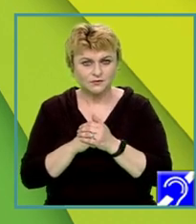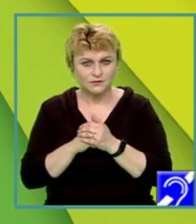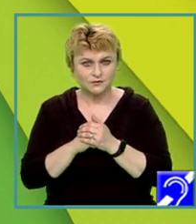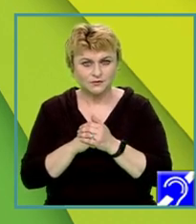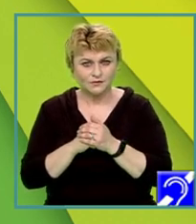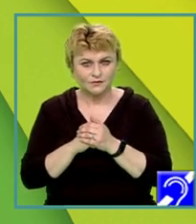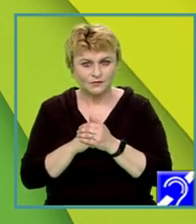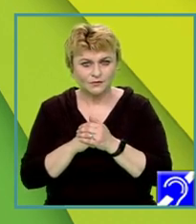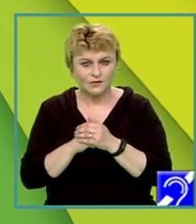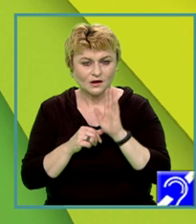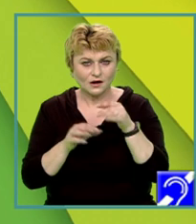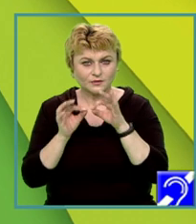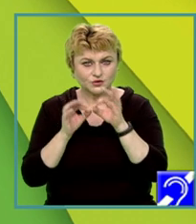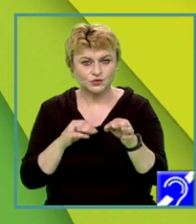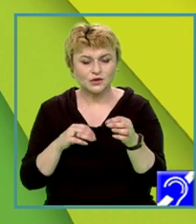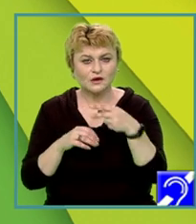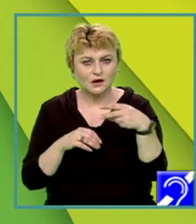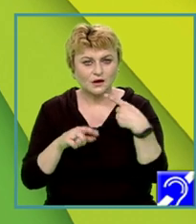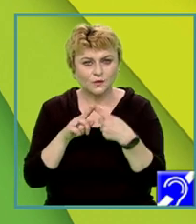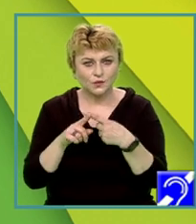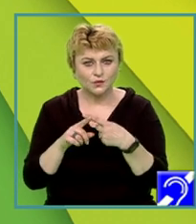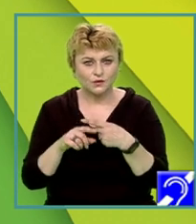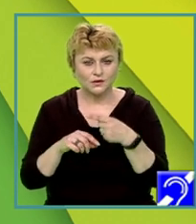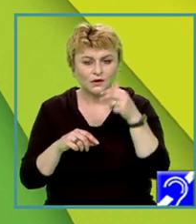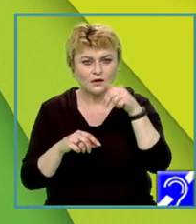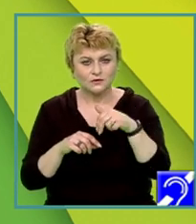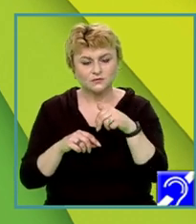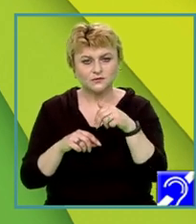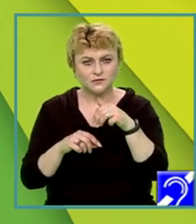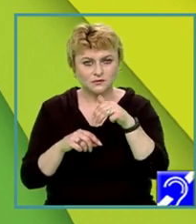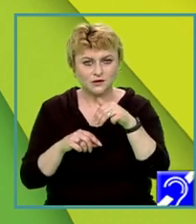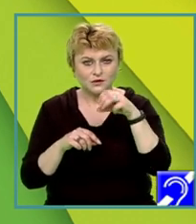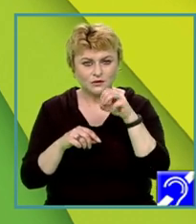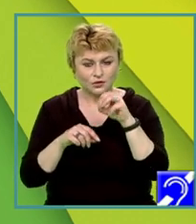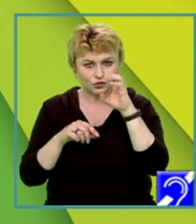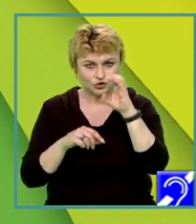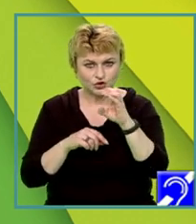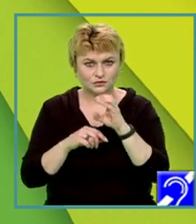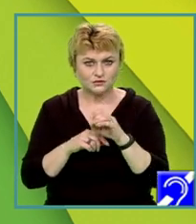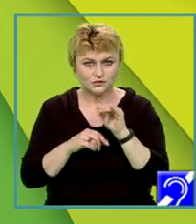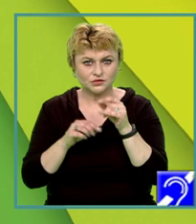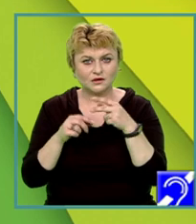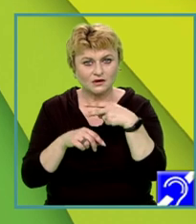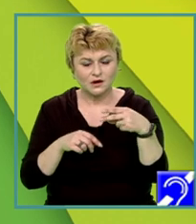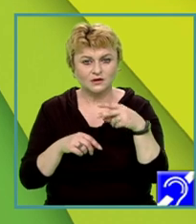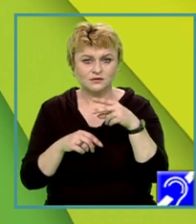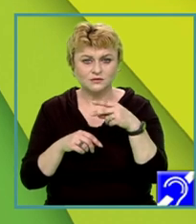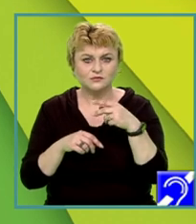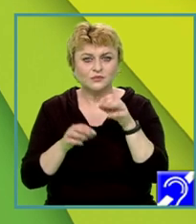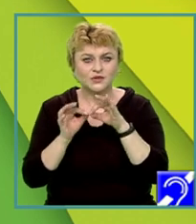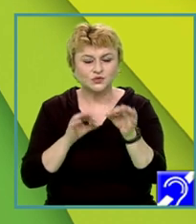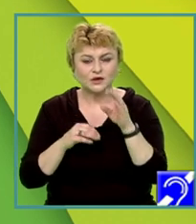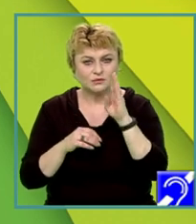are măsura egală cu n o c și egală cu măsura lui b o c